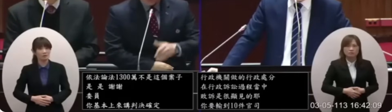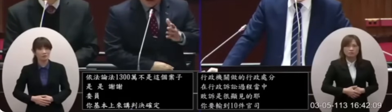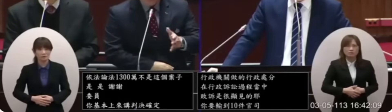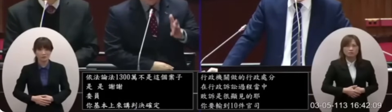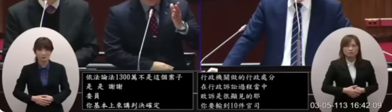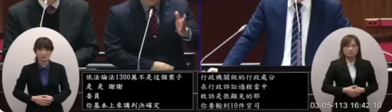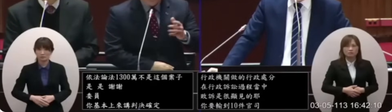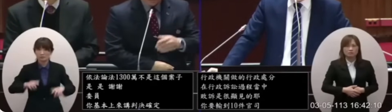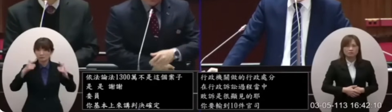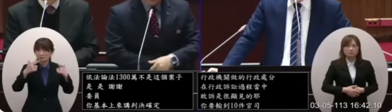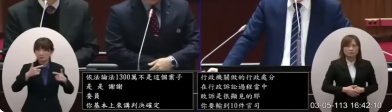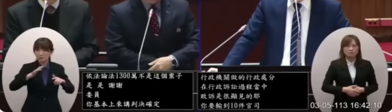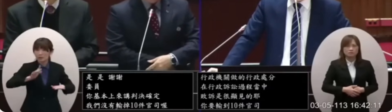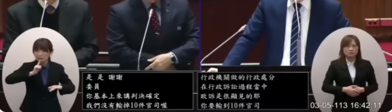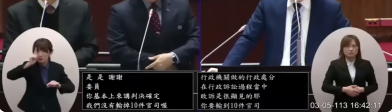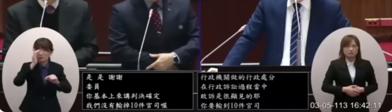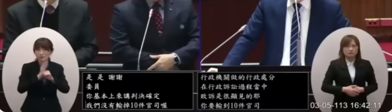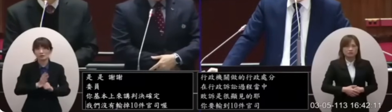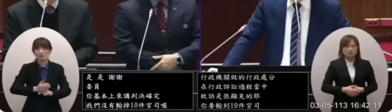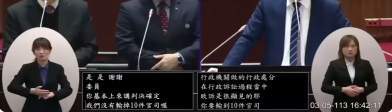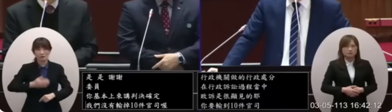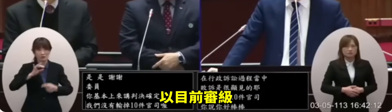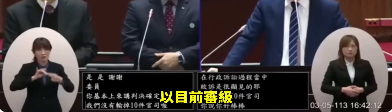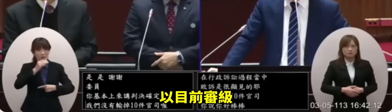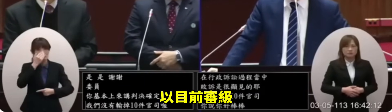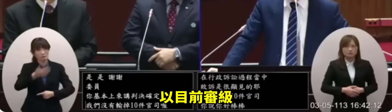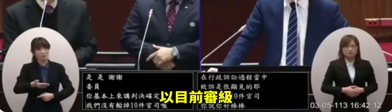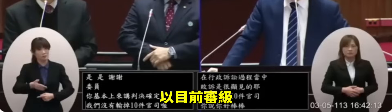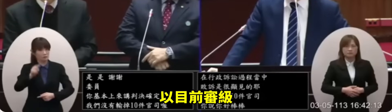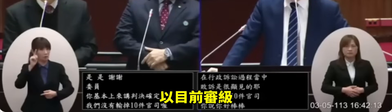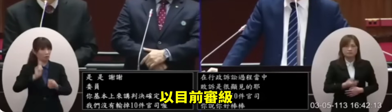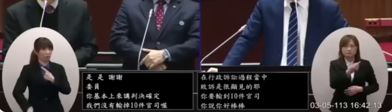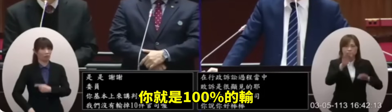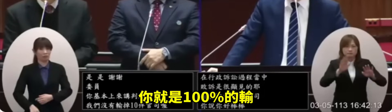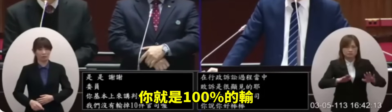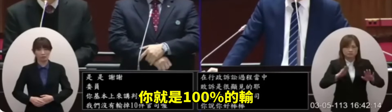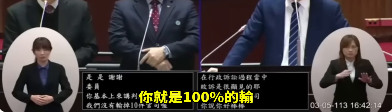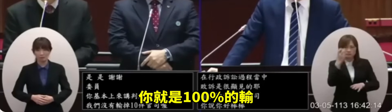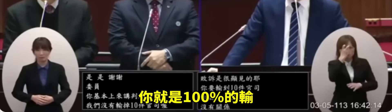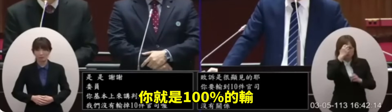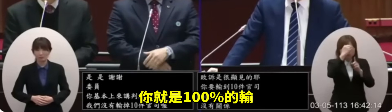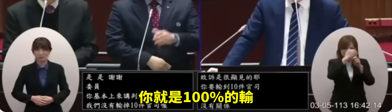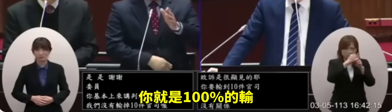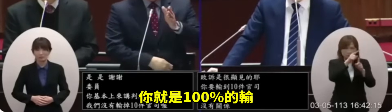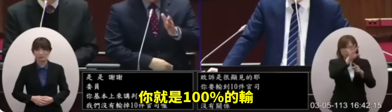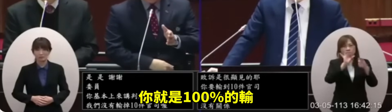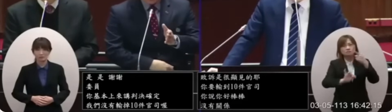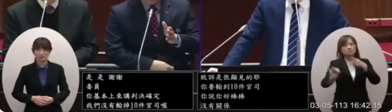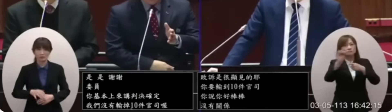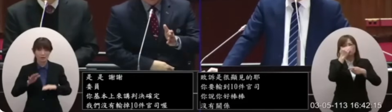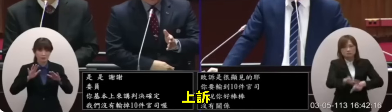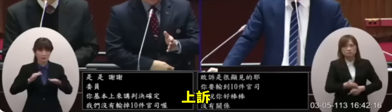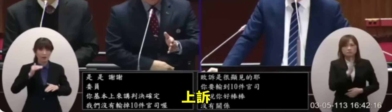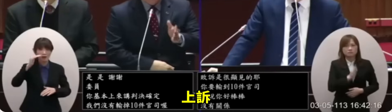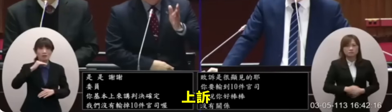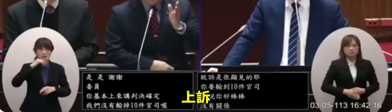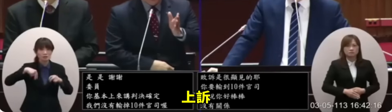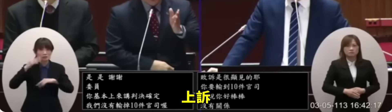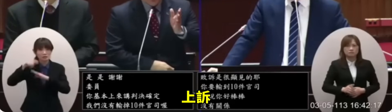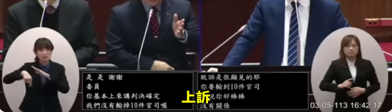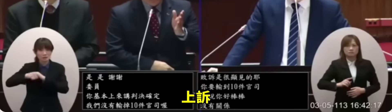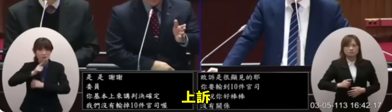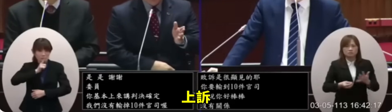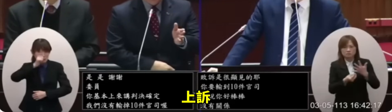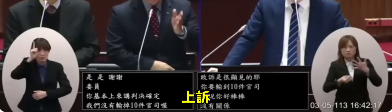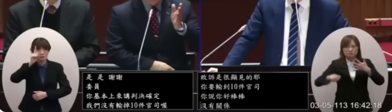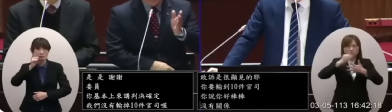中没有，这个还在上诉当中，怎么会100%输掉？ 你目前省级你就是100%的输， 那是只有高等 上诉， 上